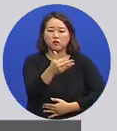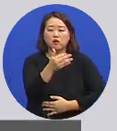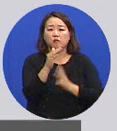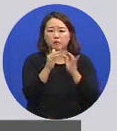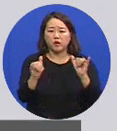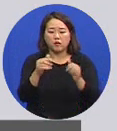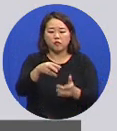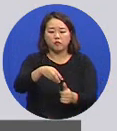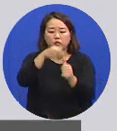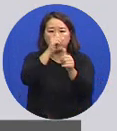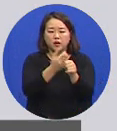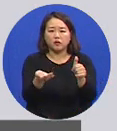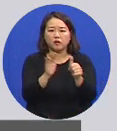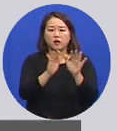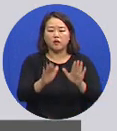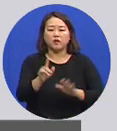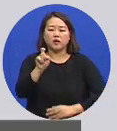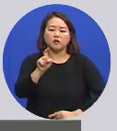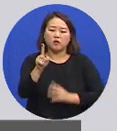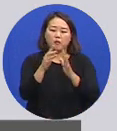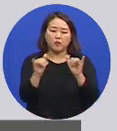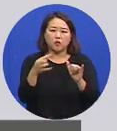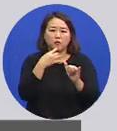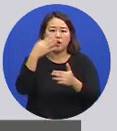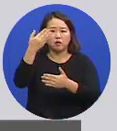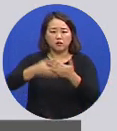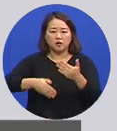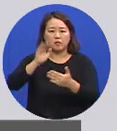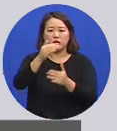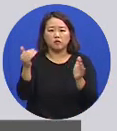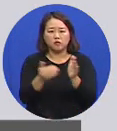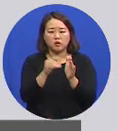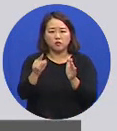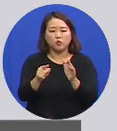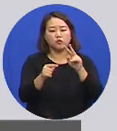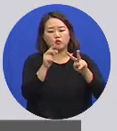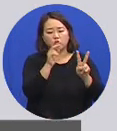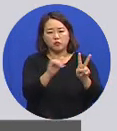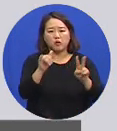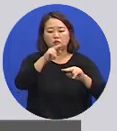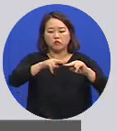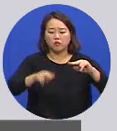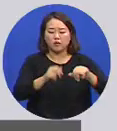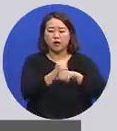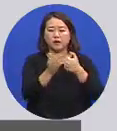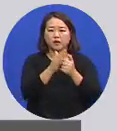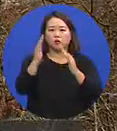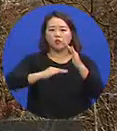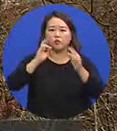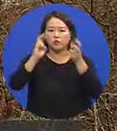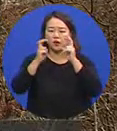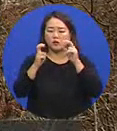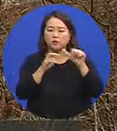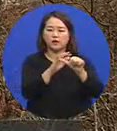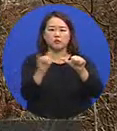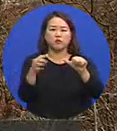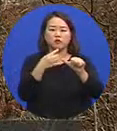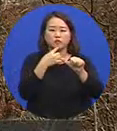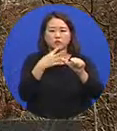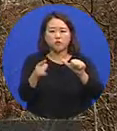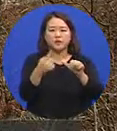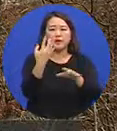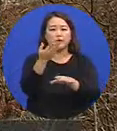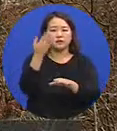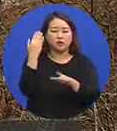있습니다. 공공기관장은 최규성 농어촌공사 사장 등 2명이 그만둬 5명으로 줄었습니다. 지난달